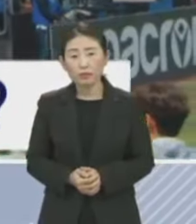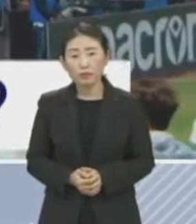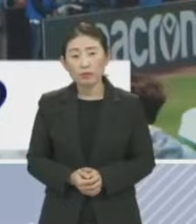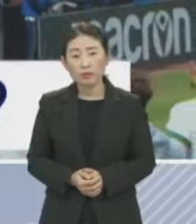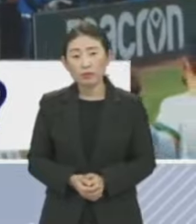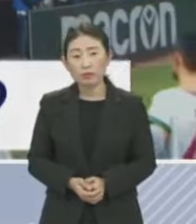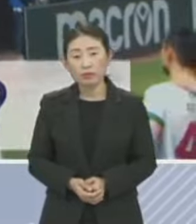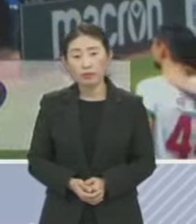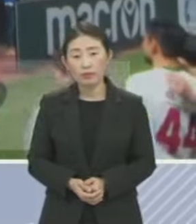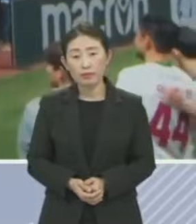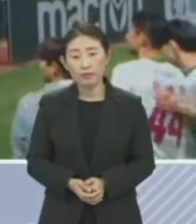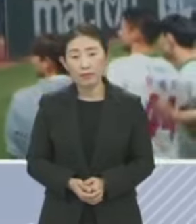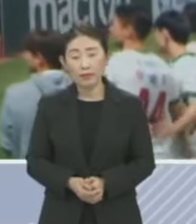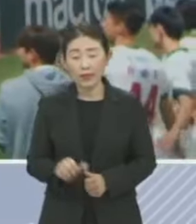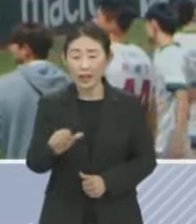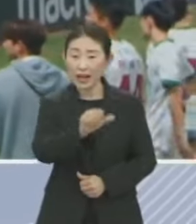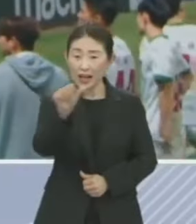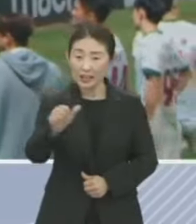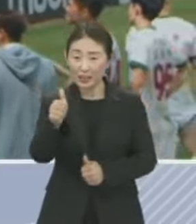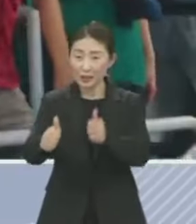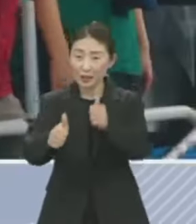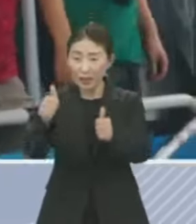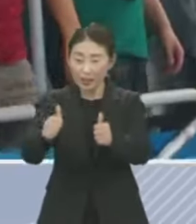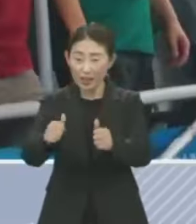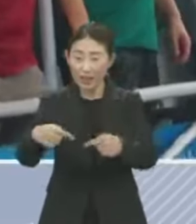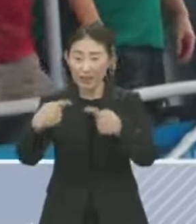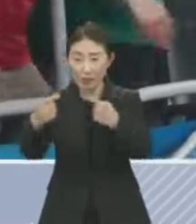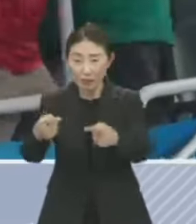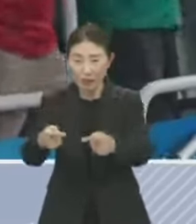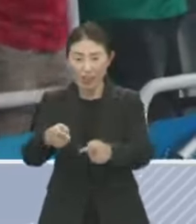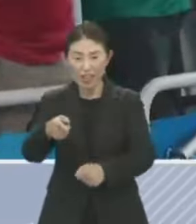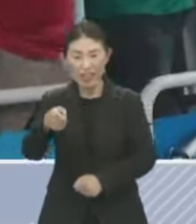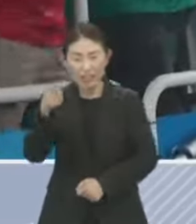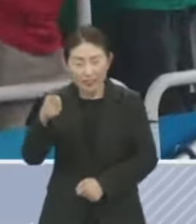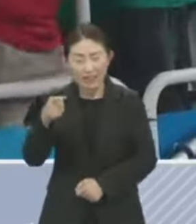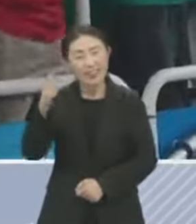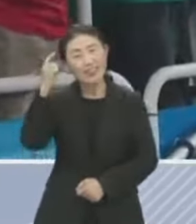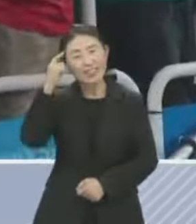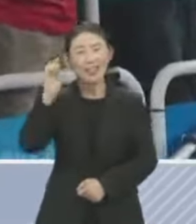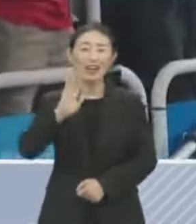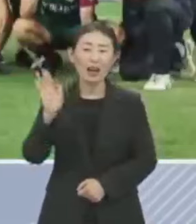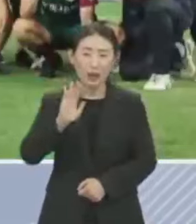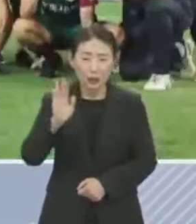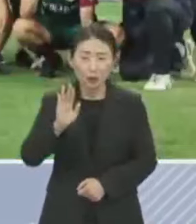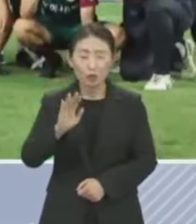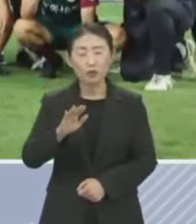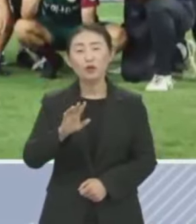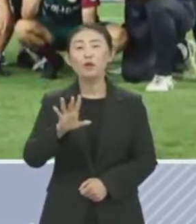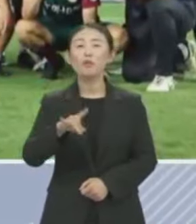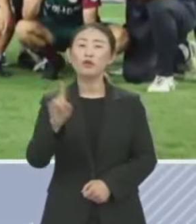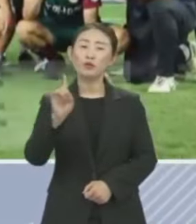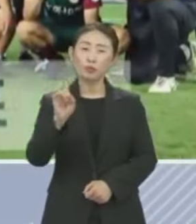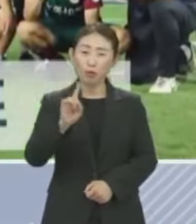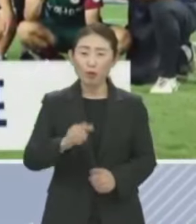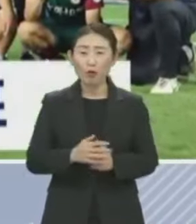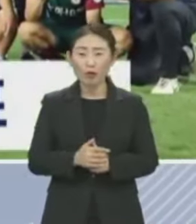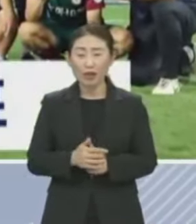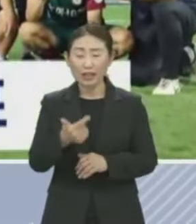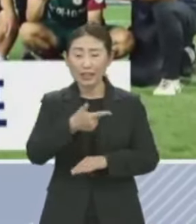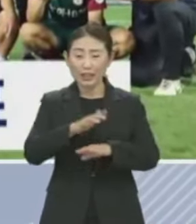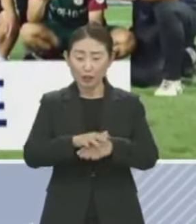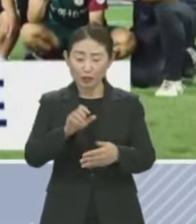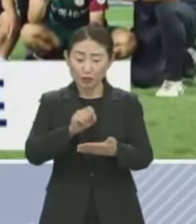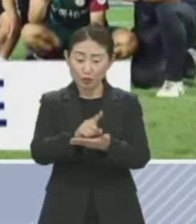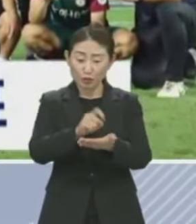그래서 우리가 아시아 챔피언스 리그를 나간다 우승을 한다 이런 거보다는 우리 대전 하나 시티즌이 어느